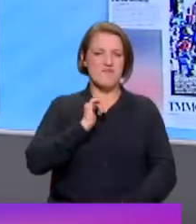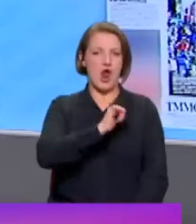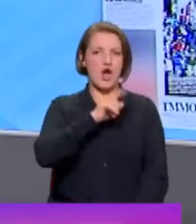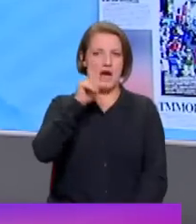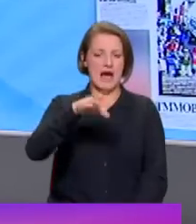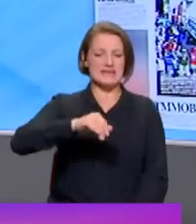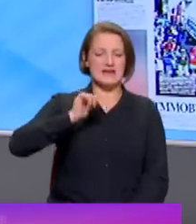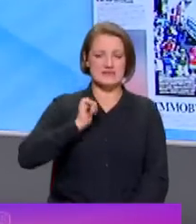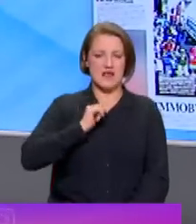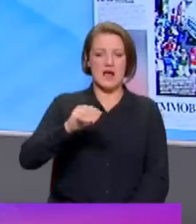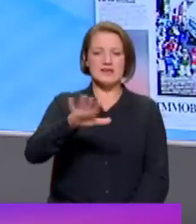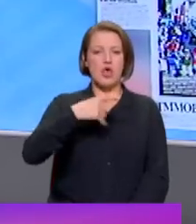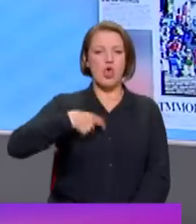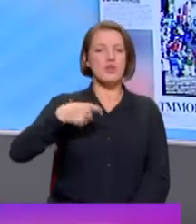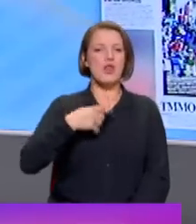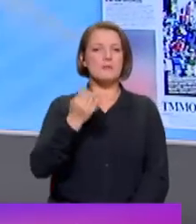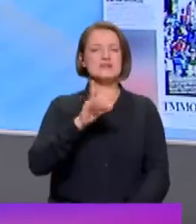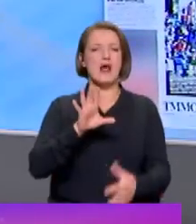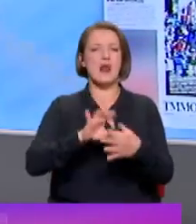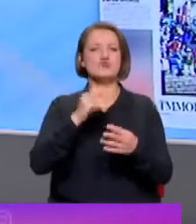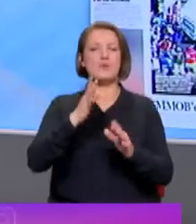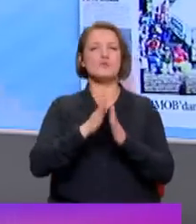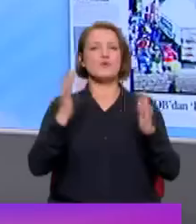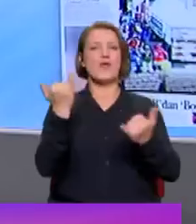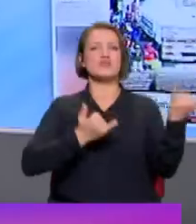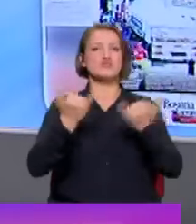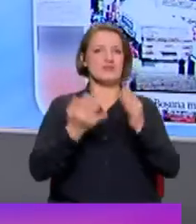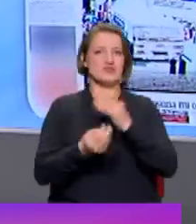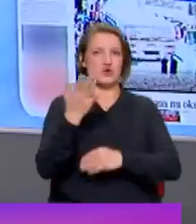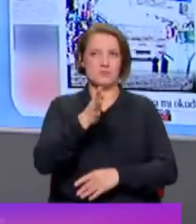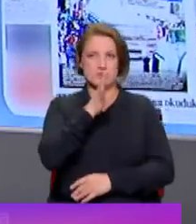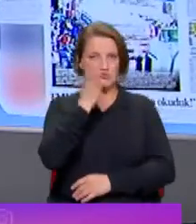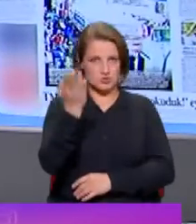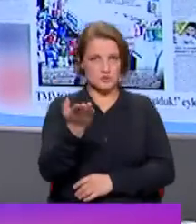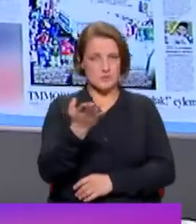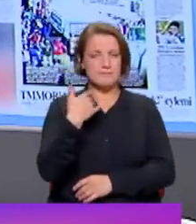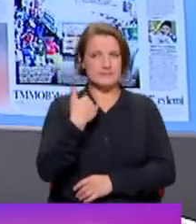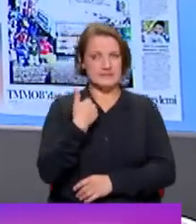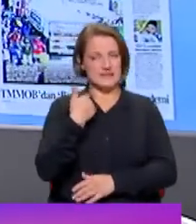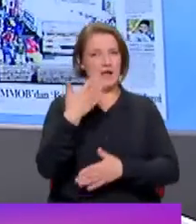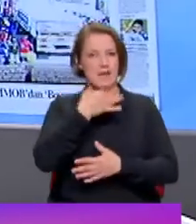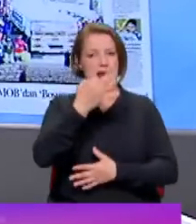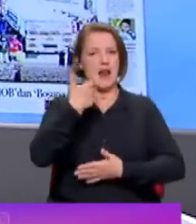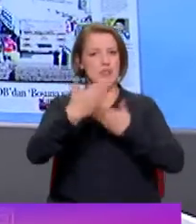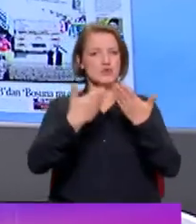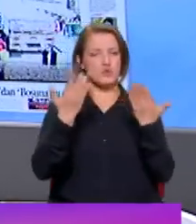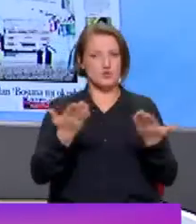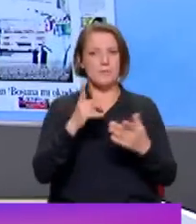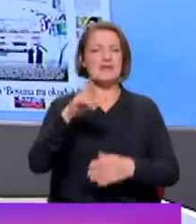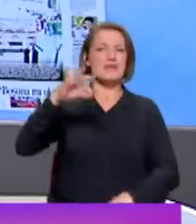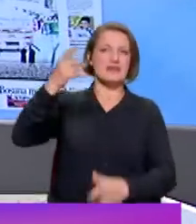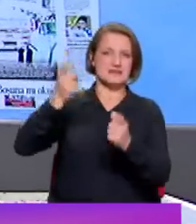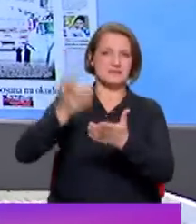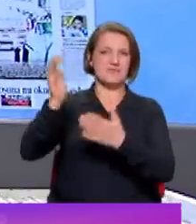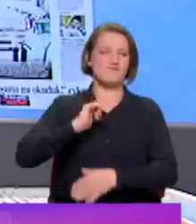arazilerin biliyorsunuz özelleştirilmesi ile ilgili çok büyük tartışmalar çıkıyor sık sık Biz de ekrana taşıyoruz onlardan bir tanesi